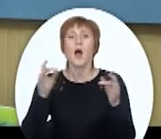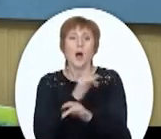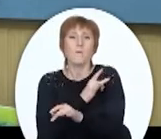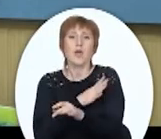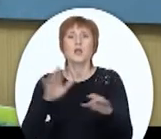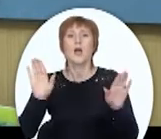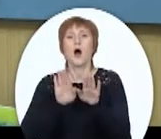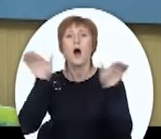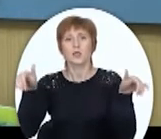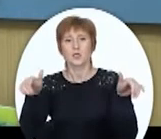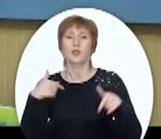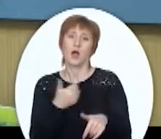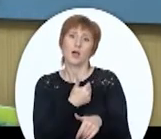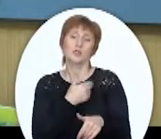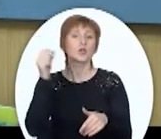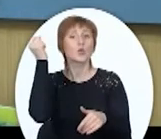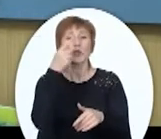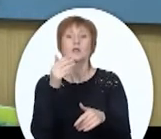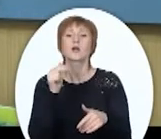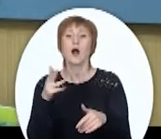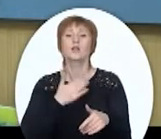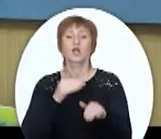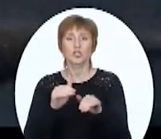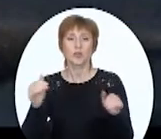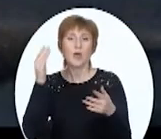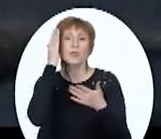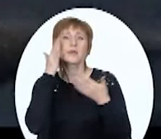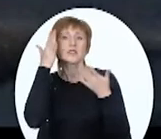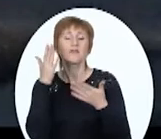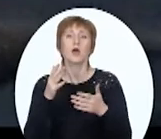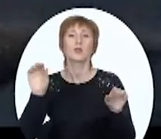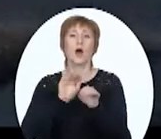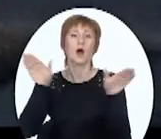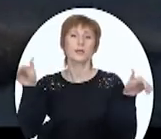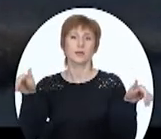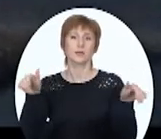мне захотелось узнать, как наши ребята представляют ангелов.